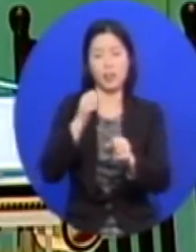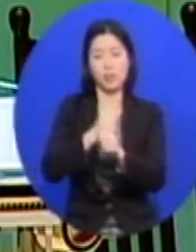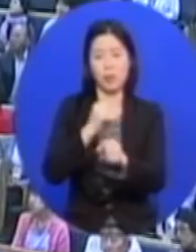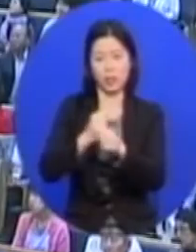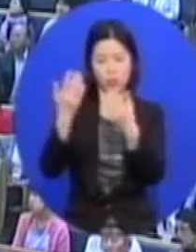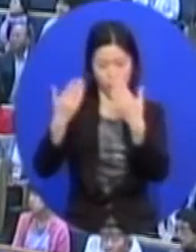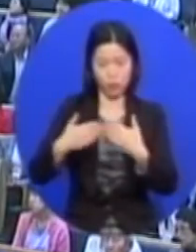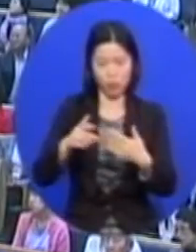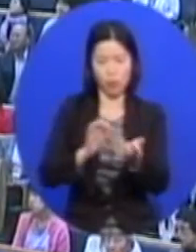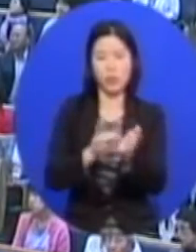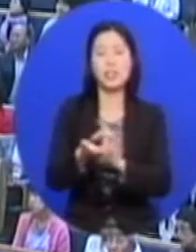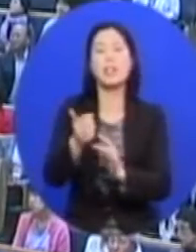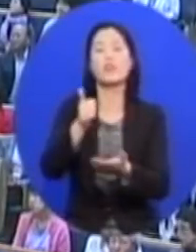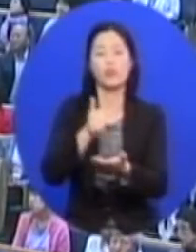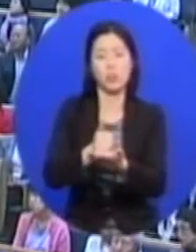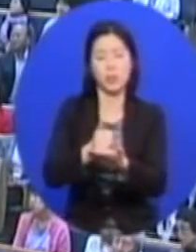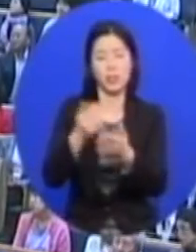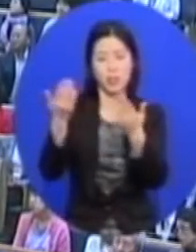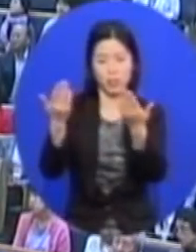만들어 주세요